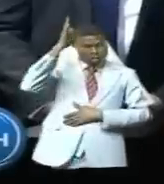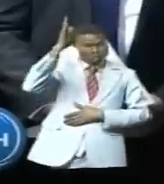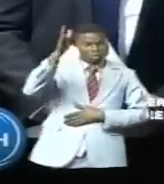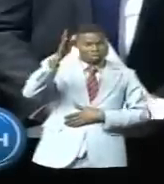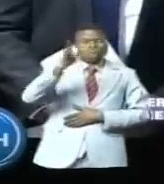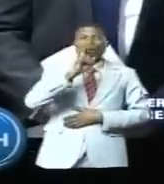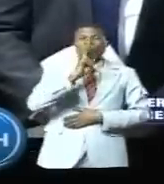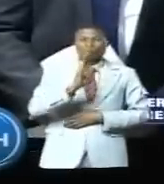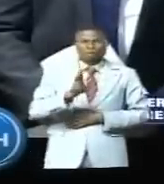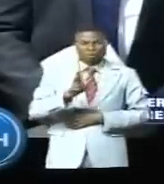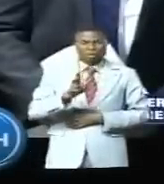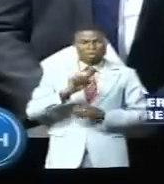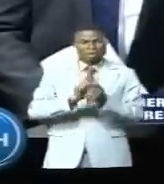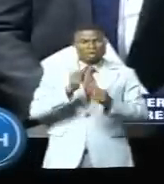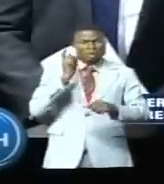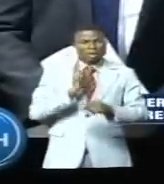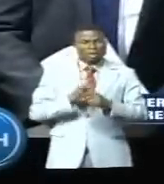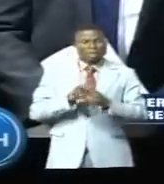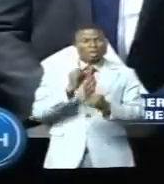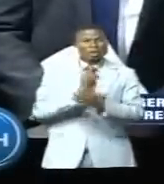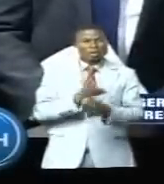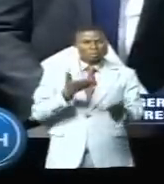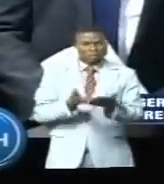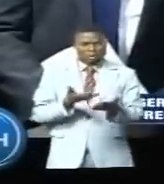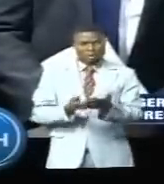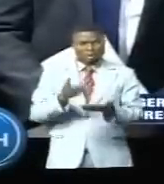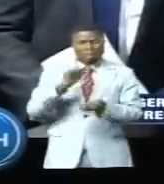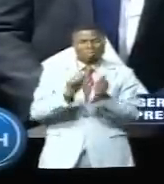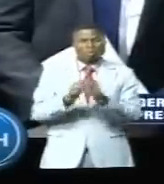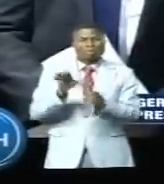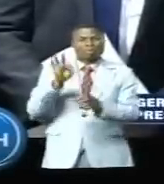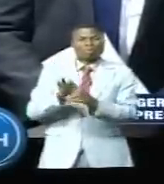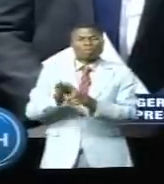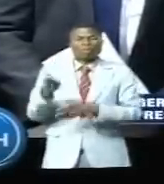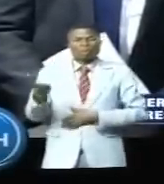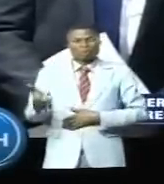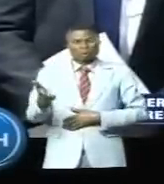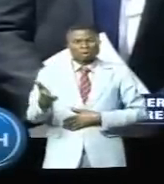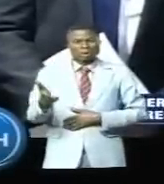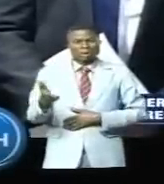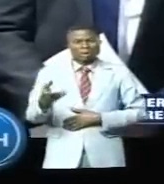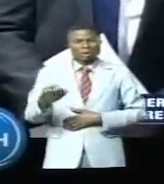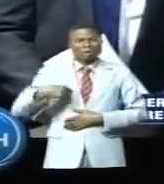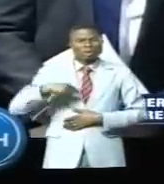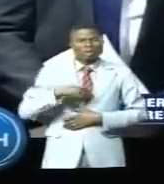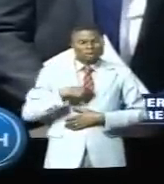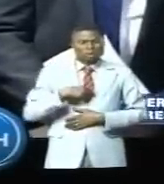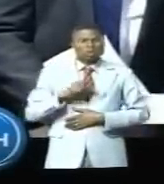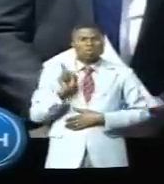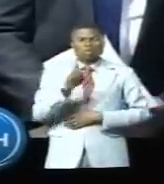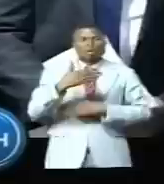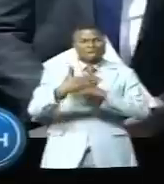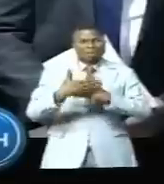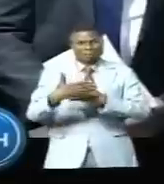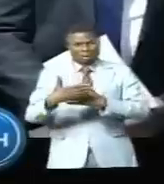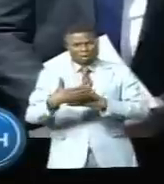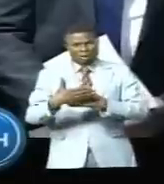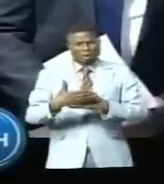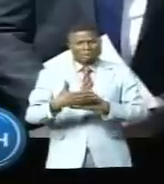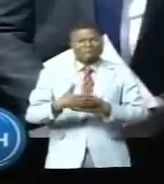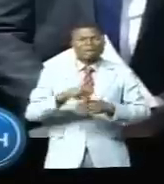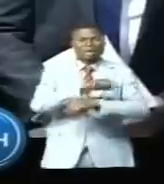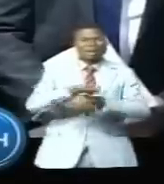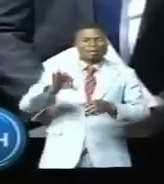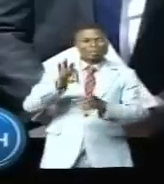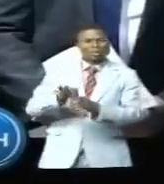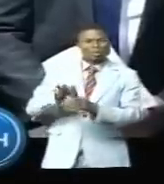Le regroupement politique Le Centre est partie prenante à ces élections, donc il était important pour nous de nous rapprocher de la centrale